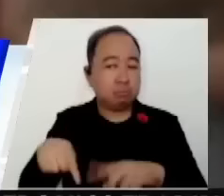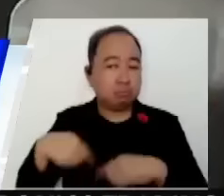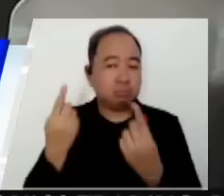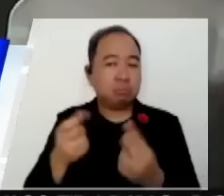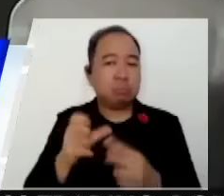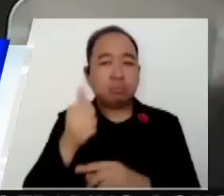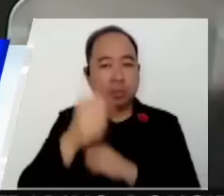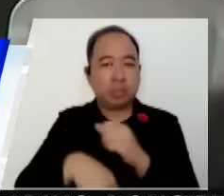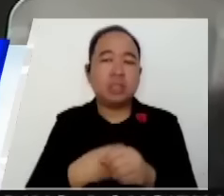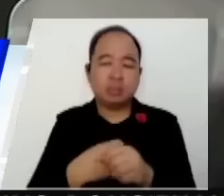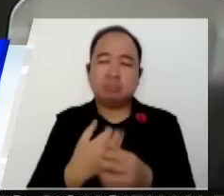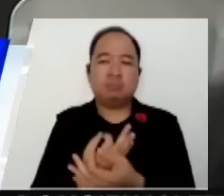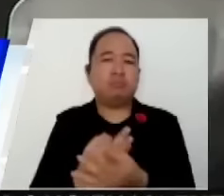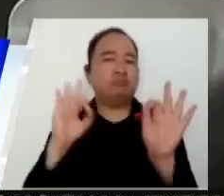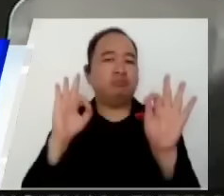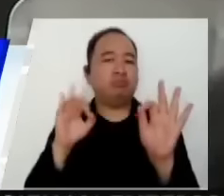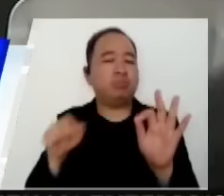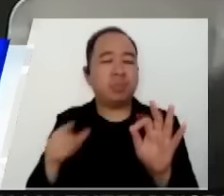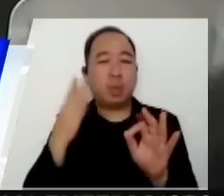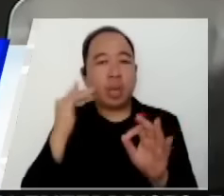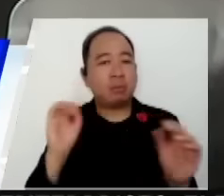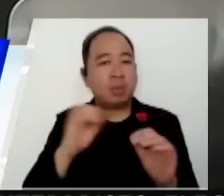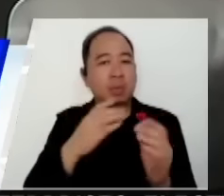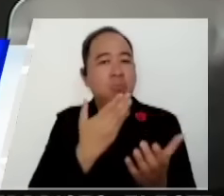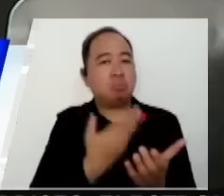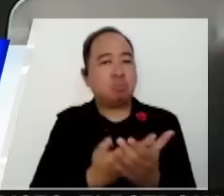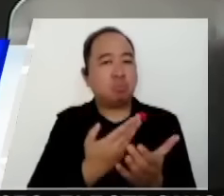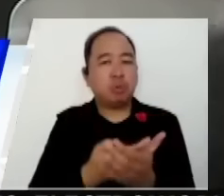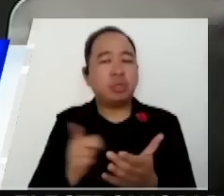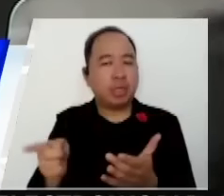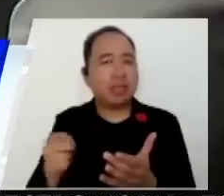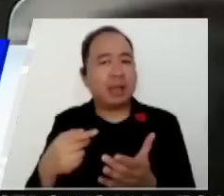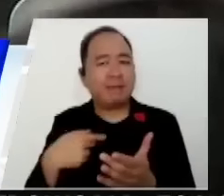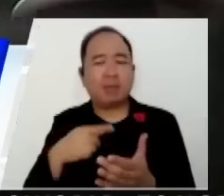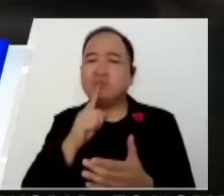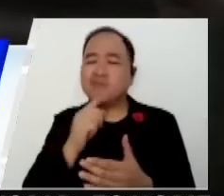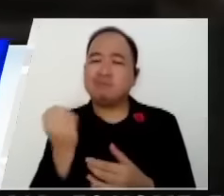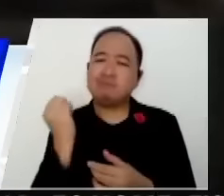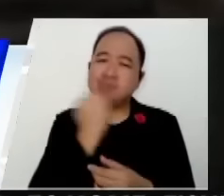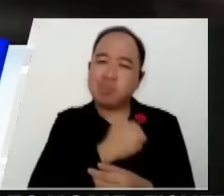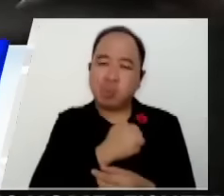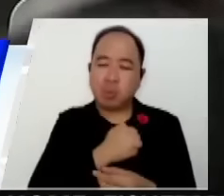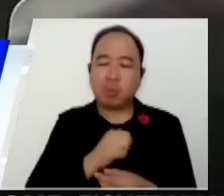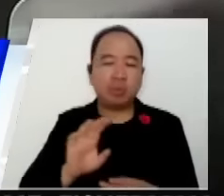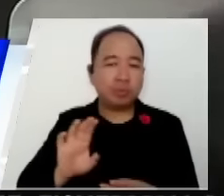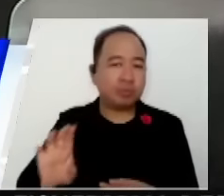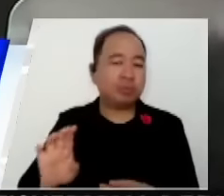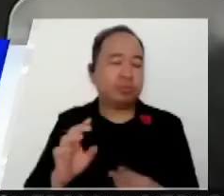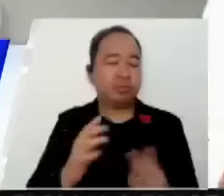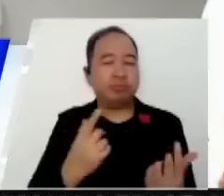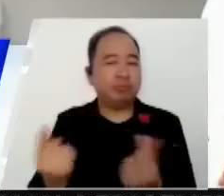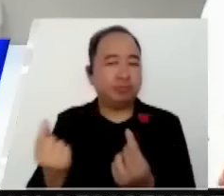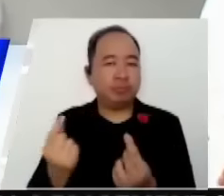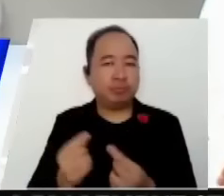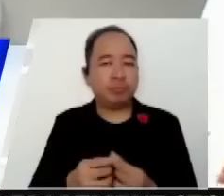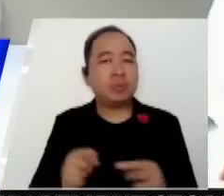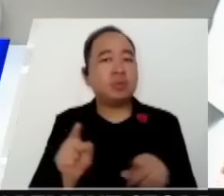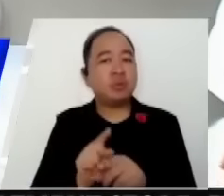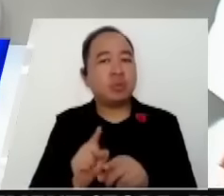Binay dahil hindi raw napatunayan ng prosekusyon na guilty siya beyond reasonable doubt. Pinawalang sala din ang kanyang mga kapwa